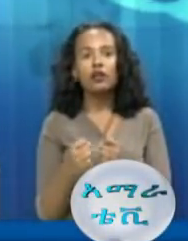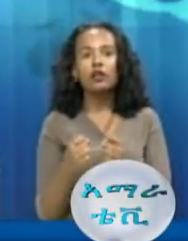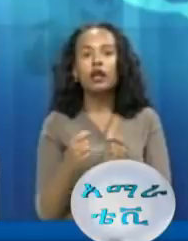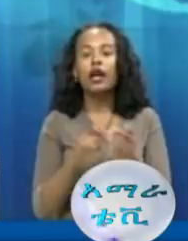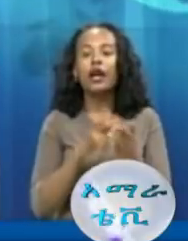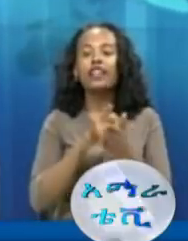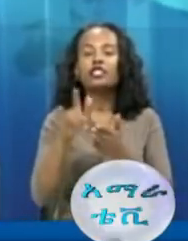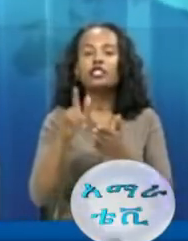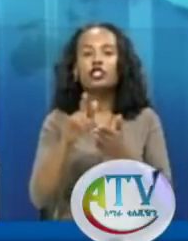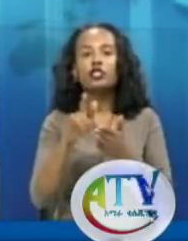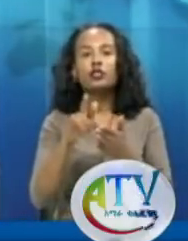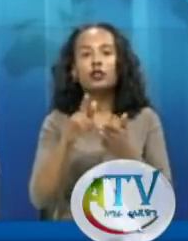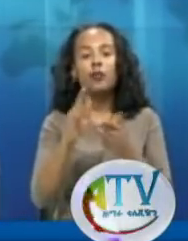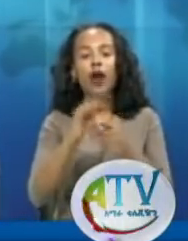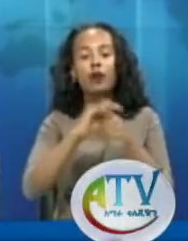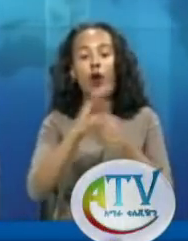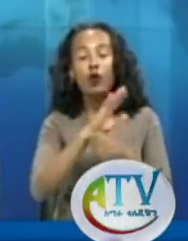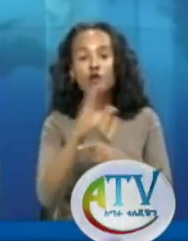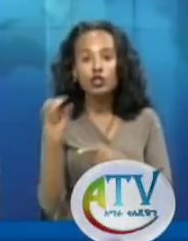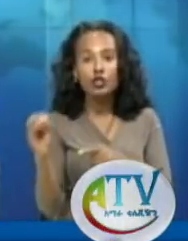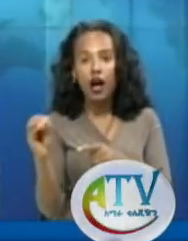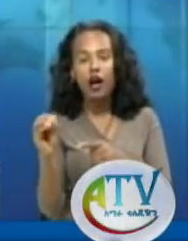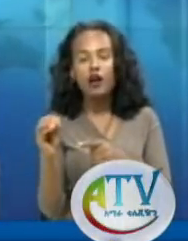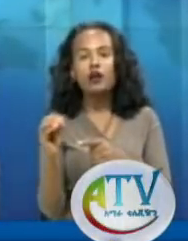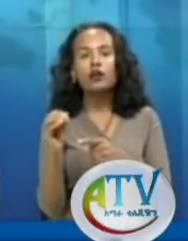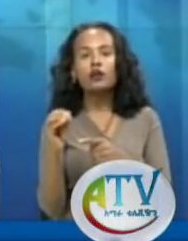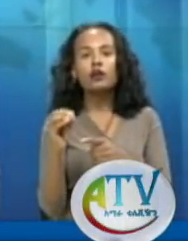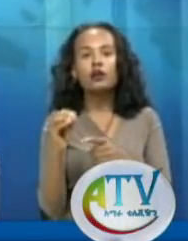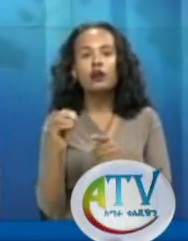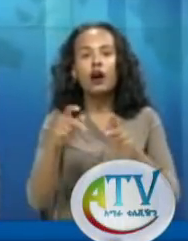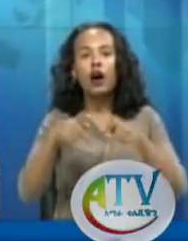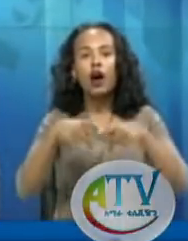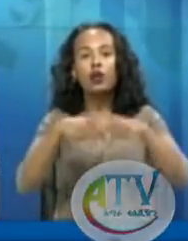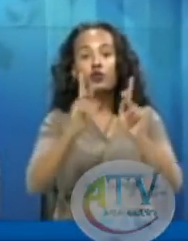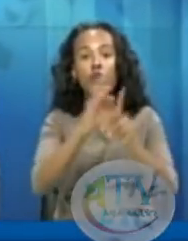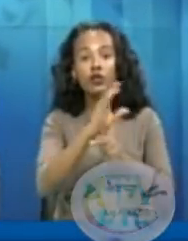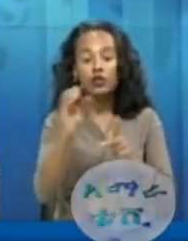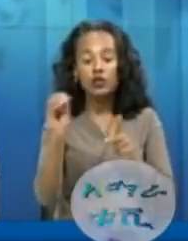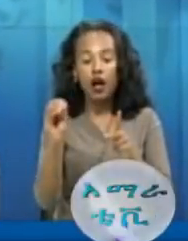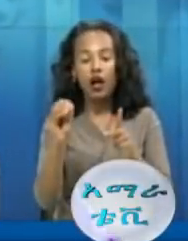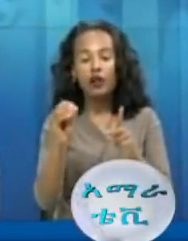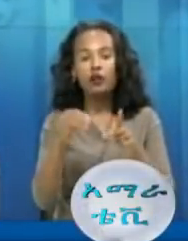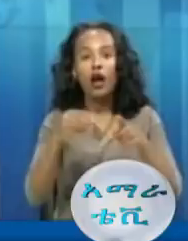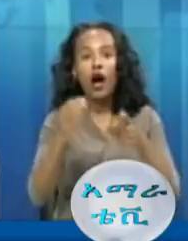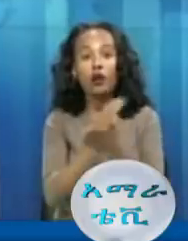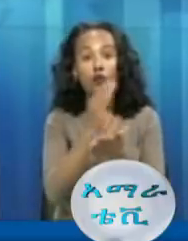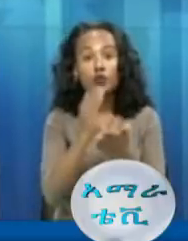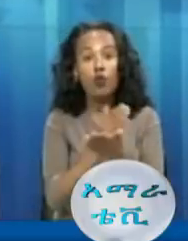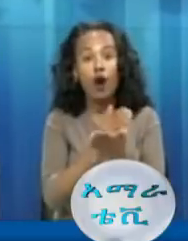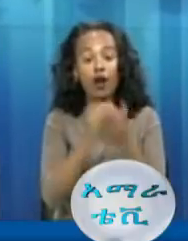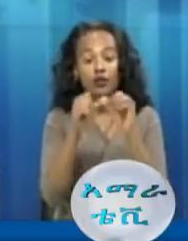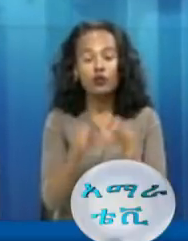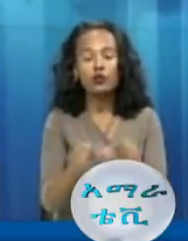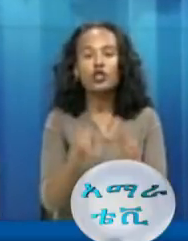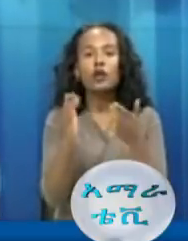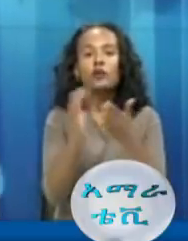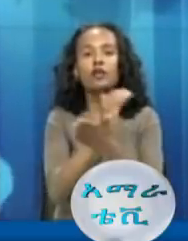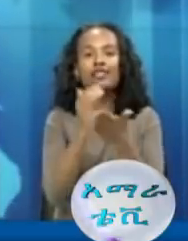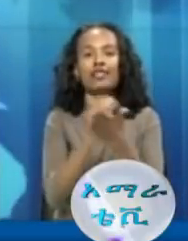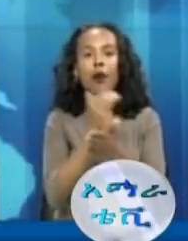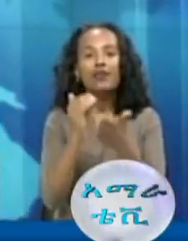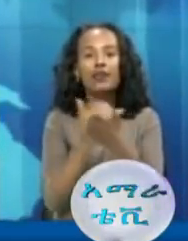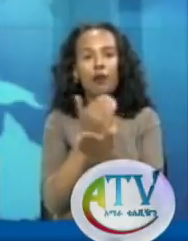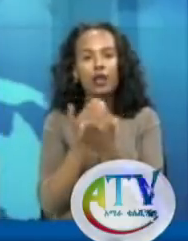የኤክስቴንሽን ባለሙያዎችና ለአርሶ እና ለአርብቶ አደሮች ምርትንና ምርታማነትን